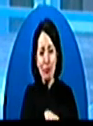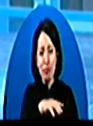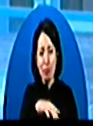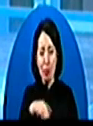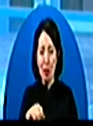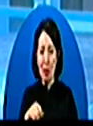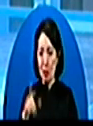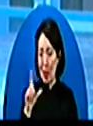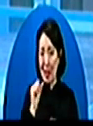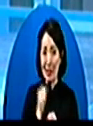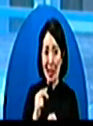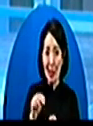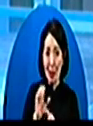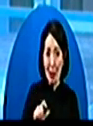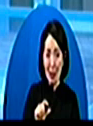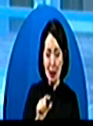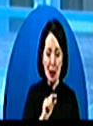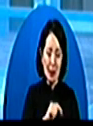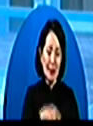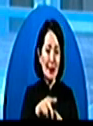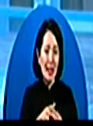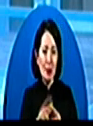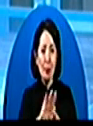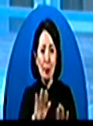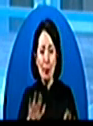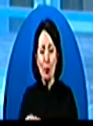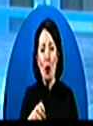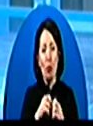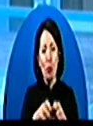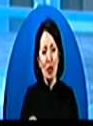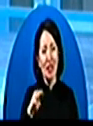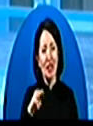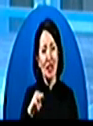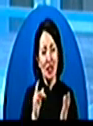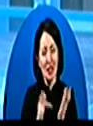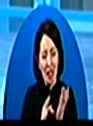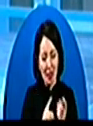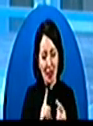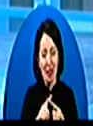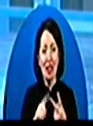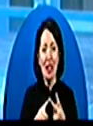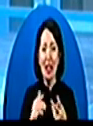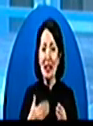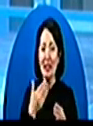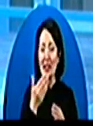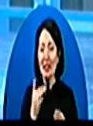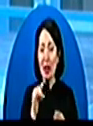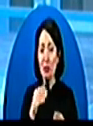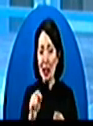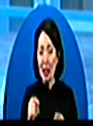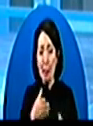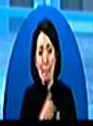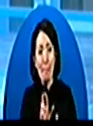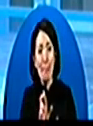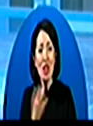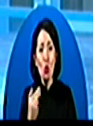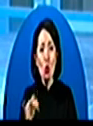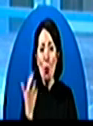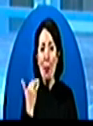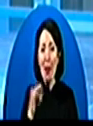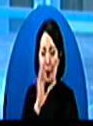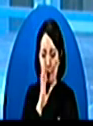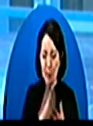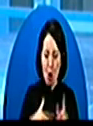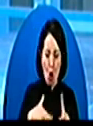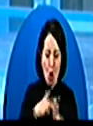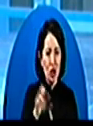шинжилгээг ч бас хийгээр төлөвлөсөн байна. Тодруулах юм бол бутлагч техник болоод дамжлагын системийг битүү байртай болгох, орчны талбайг хатуу хүчлэлтэй